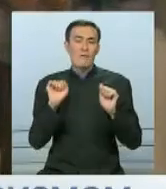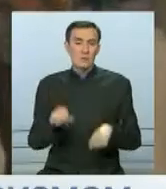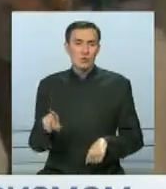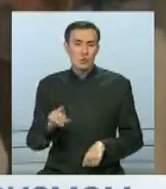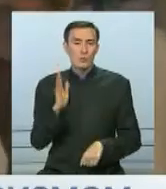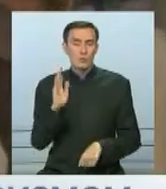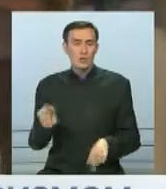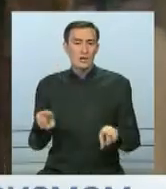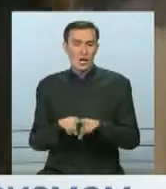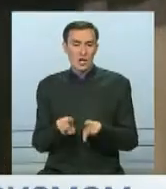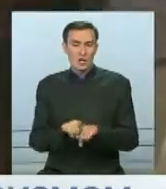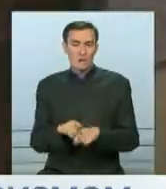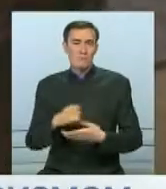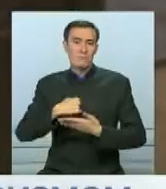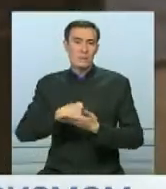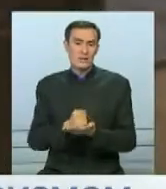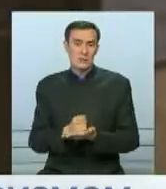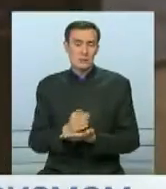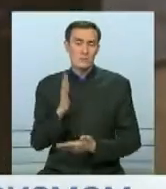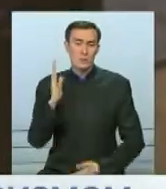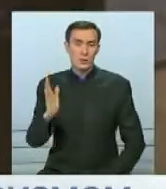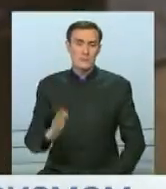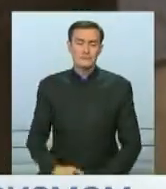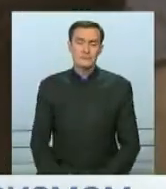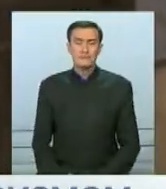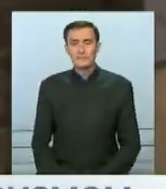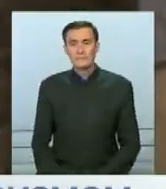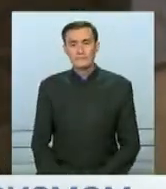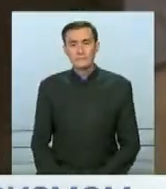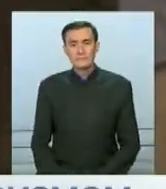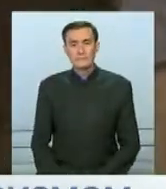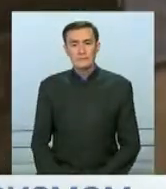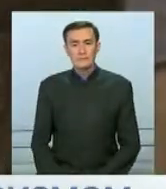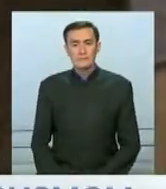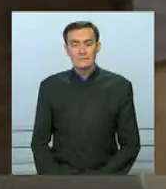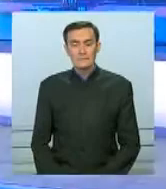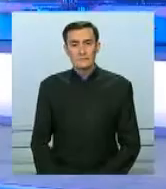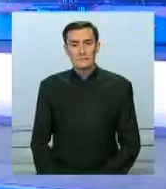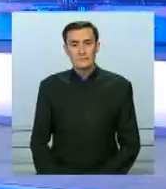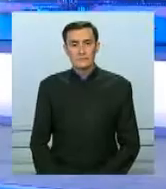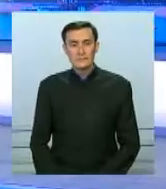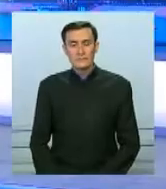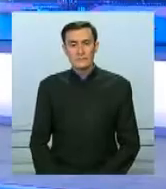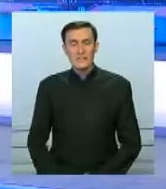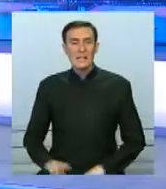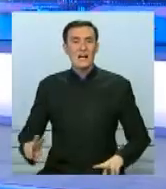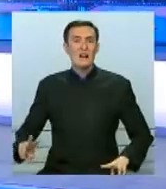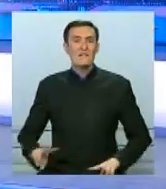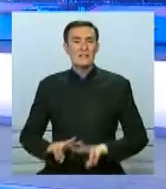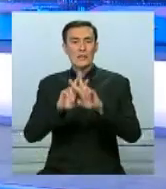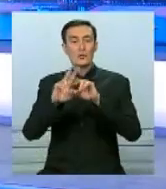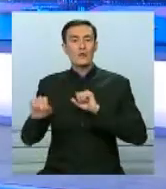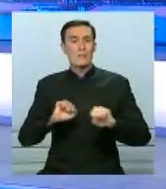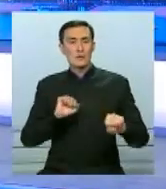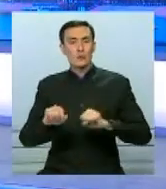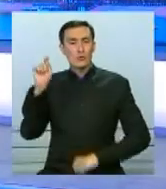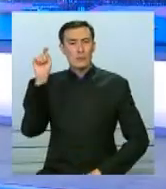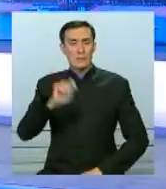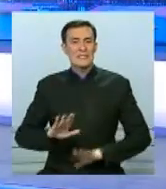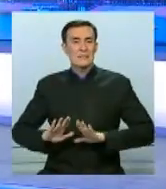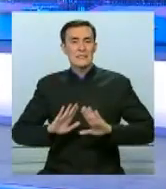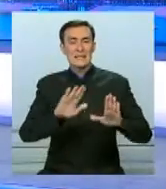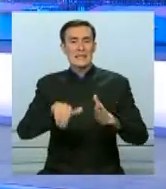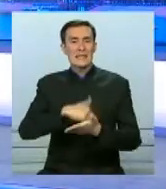что он будет принят. Асем Хасенкызы, Хабар 24. В Астану с рабочим визитом прибыл